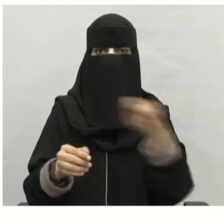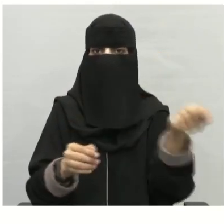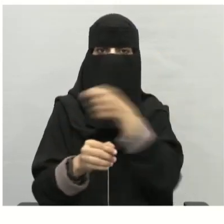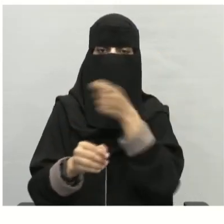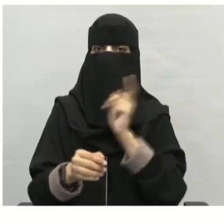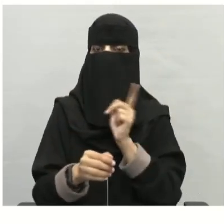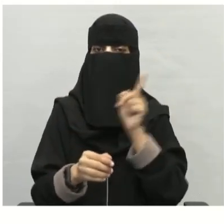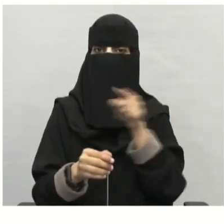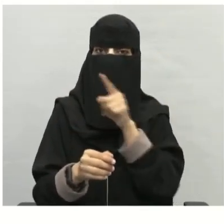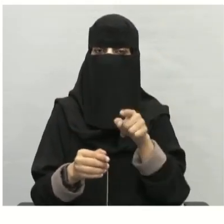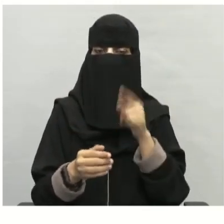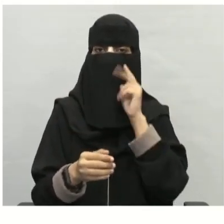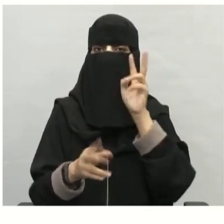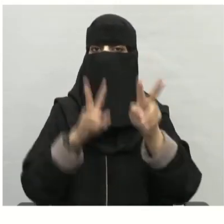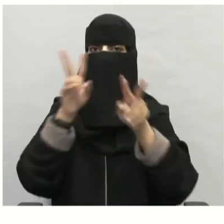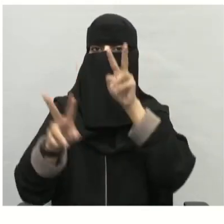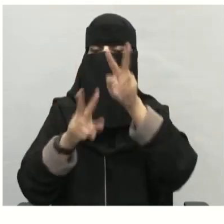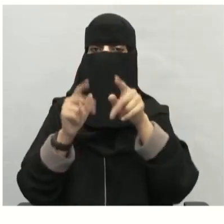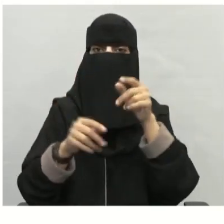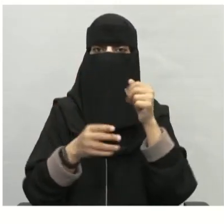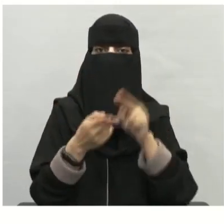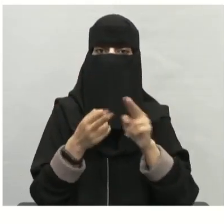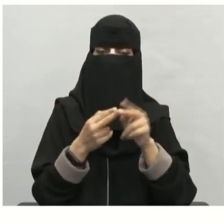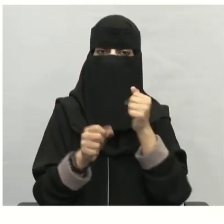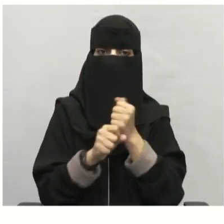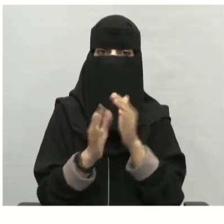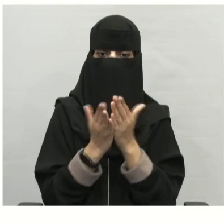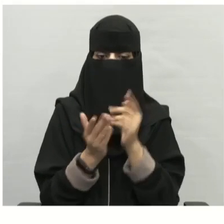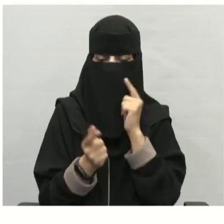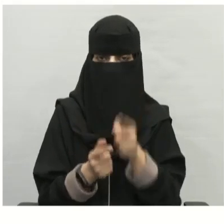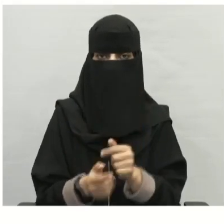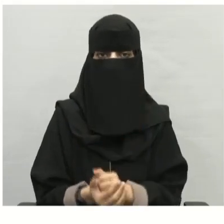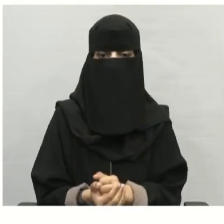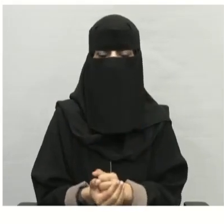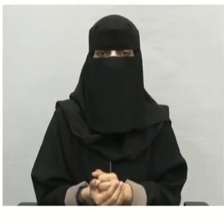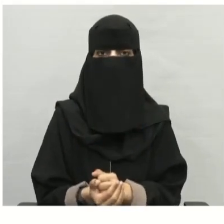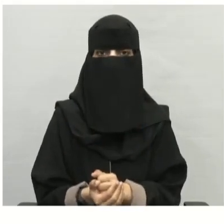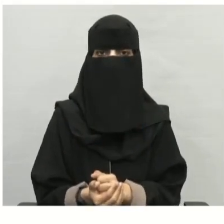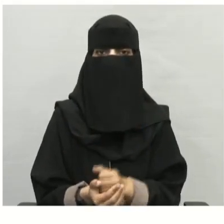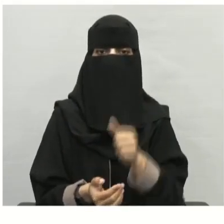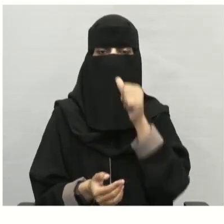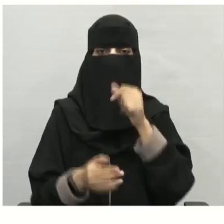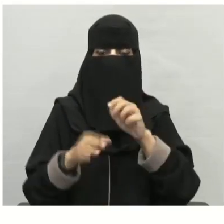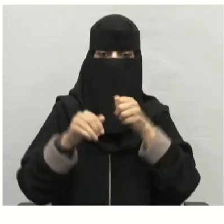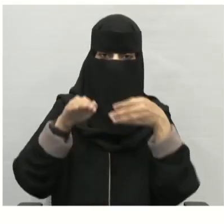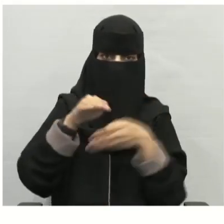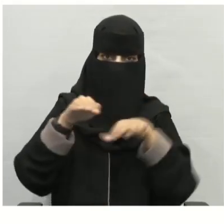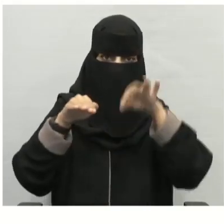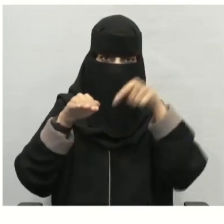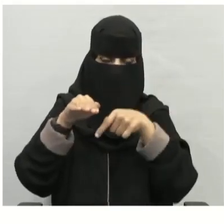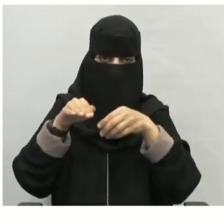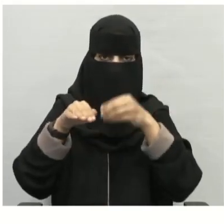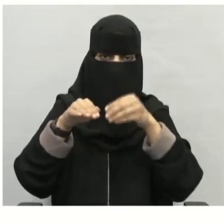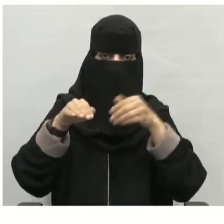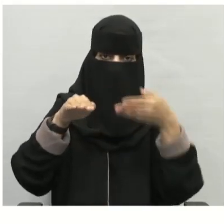وذكرنا بعض الممارسات الخاطئه في حل الانشطه لديك في كتابك ايضا تسميد التربه ذكرنا هناك